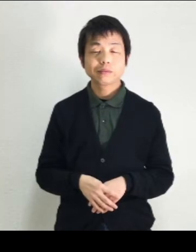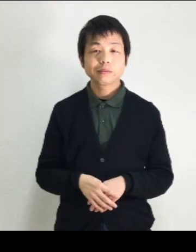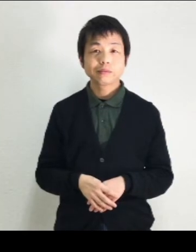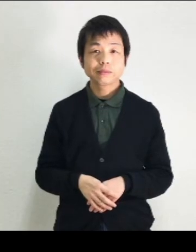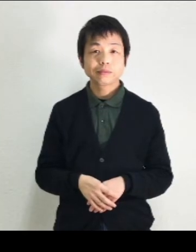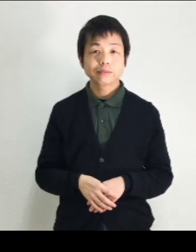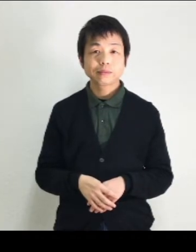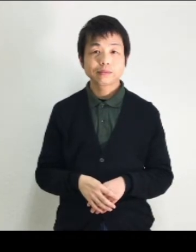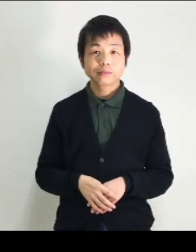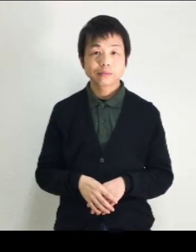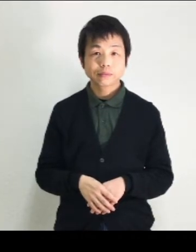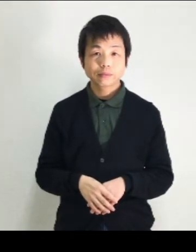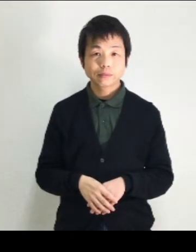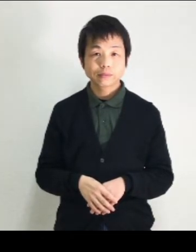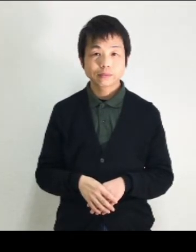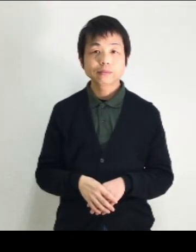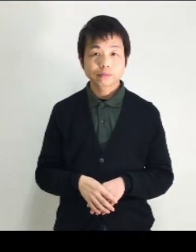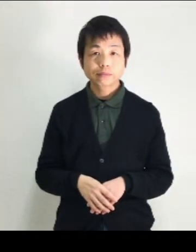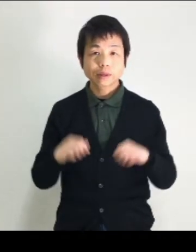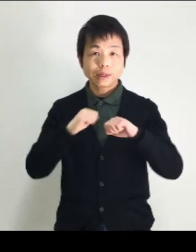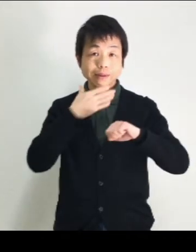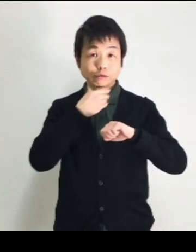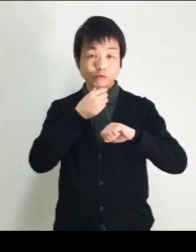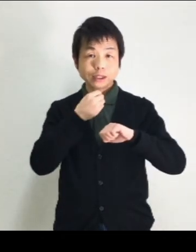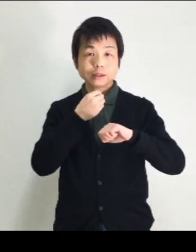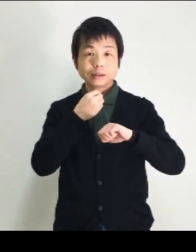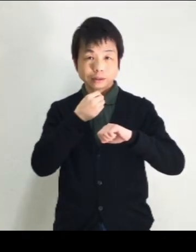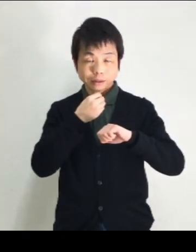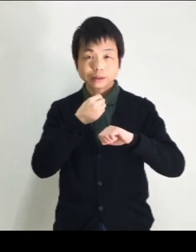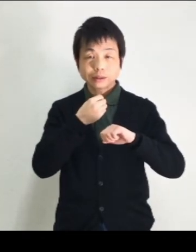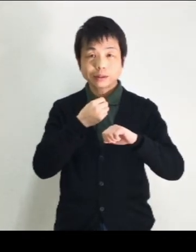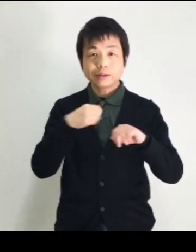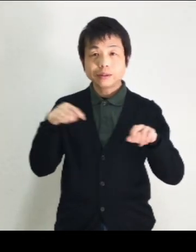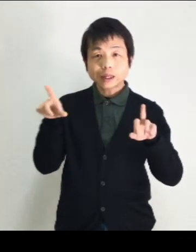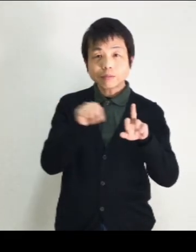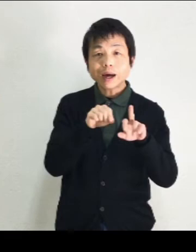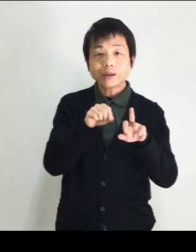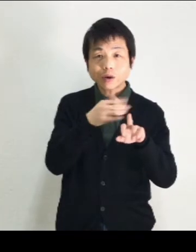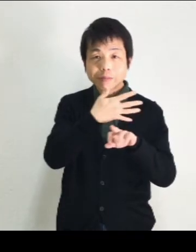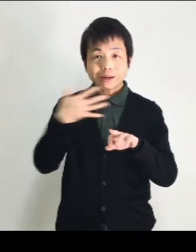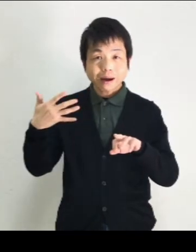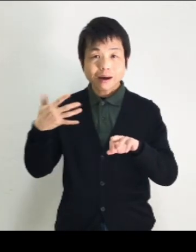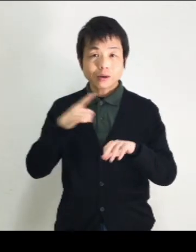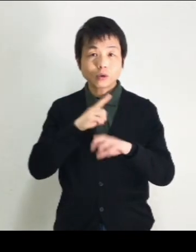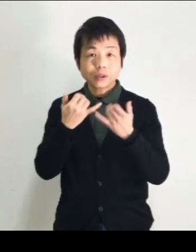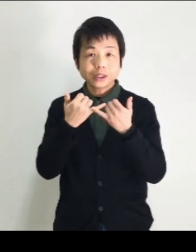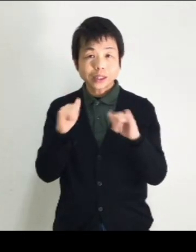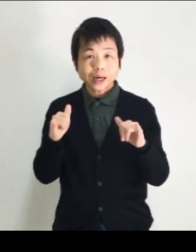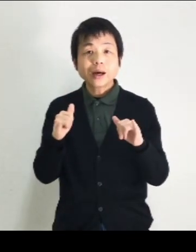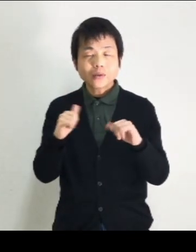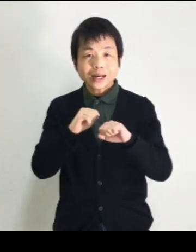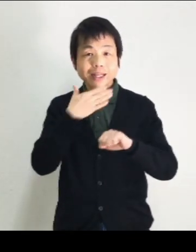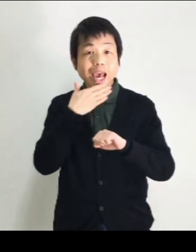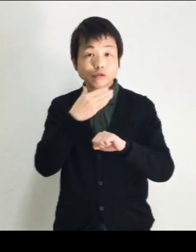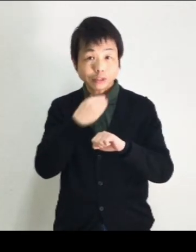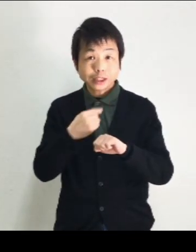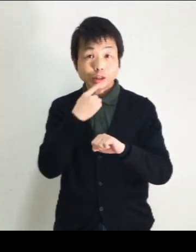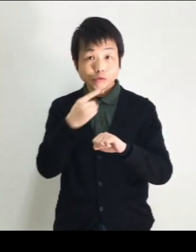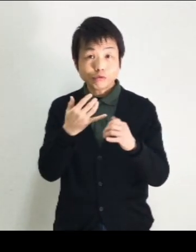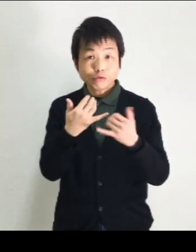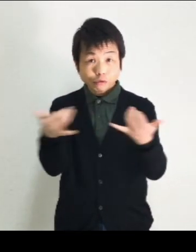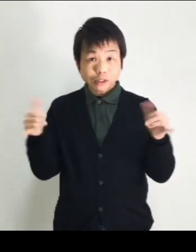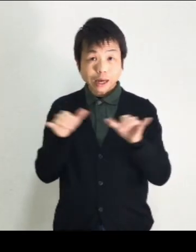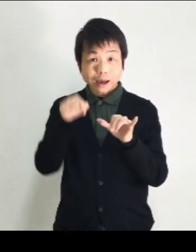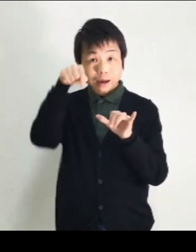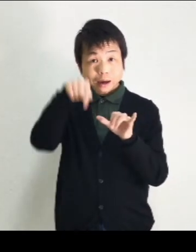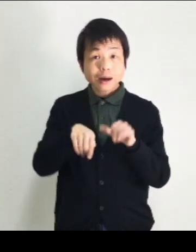まあ、ある意味生きやすい、セクマイの、アメリカの当事者は生きやすいな、